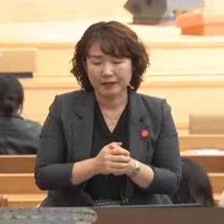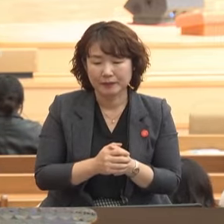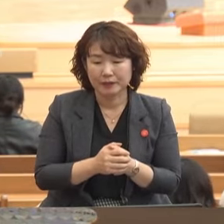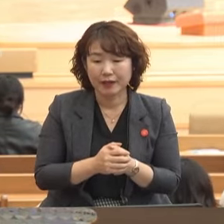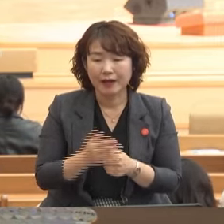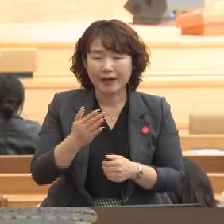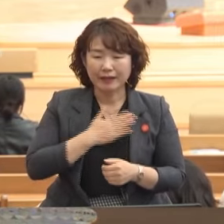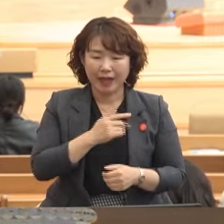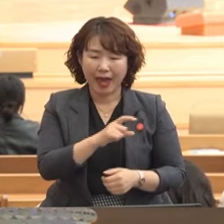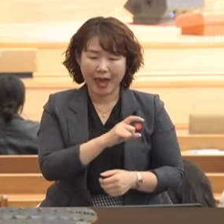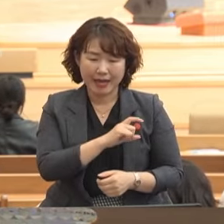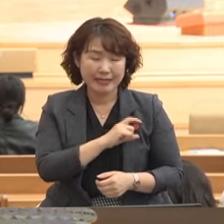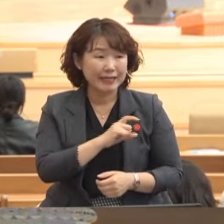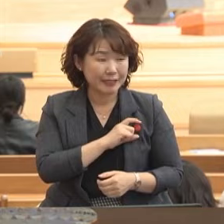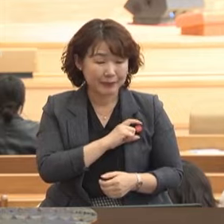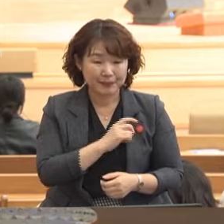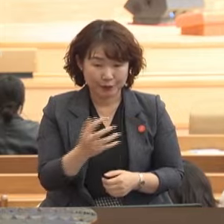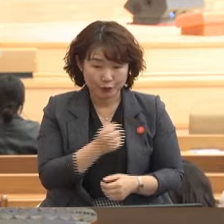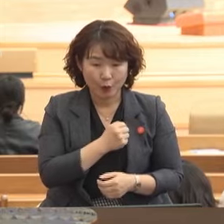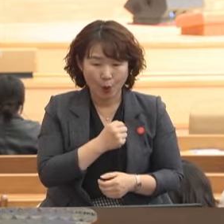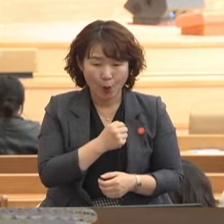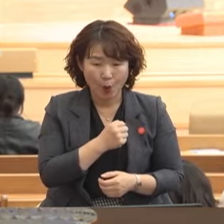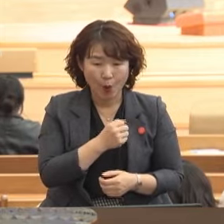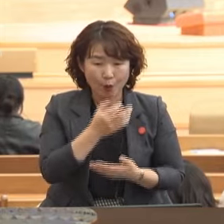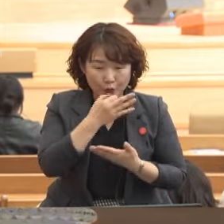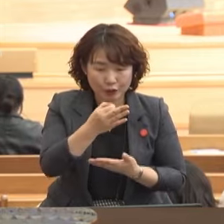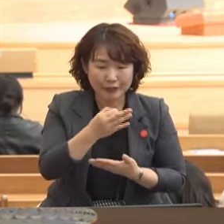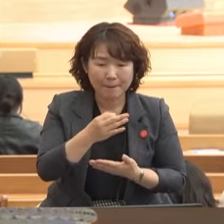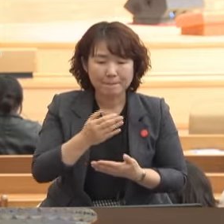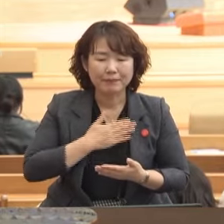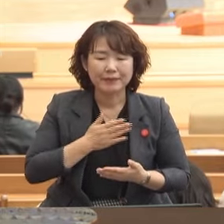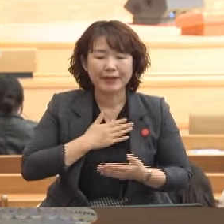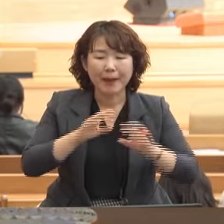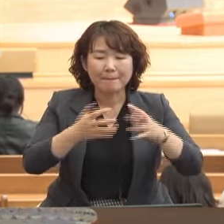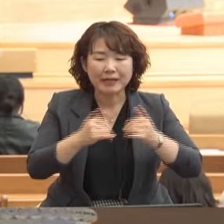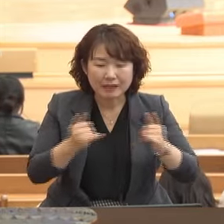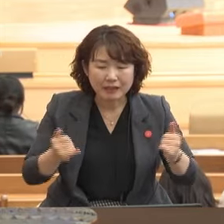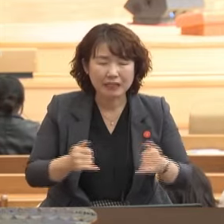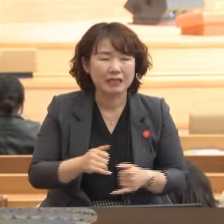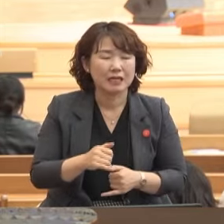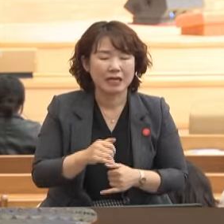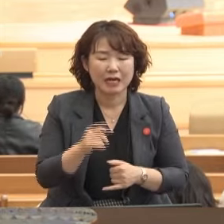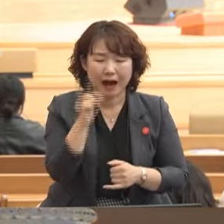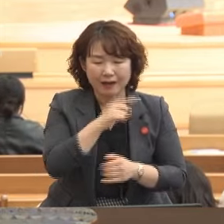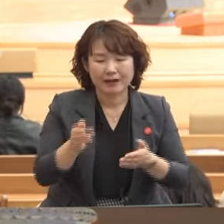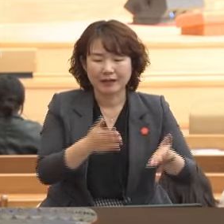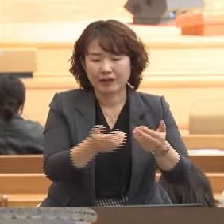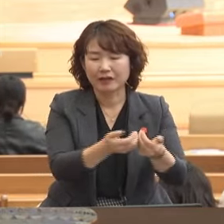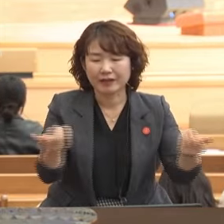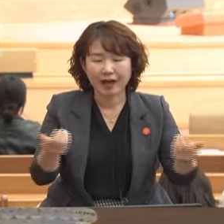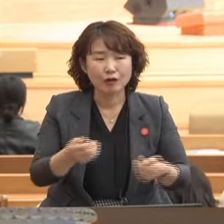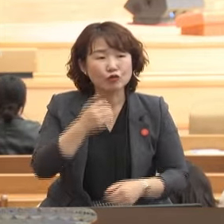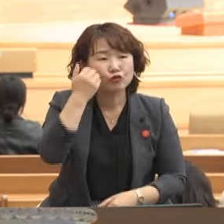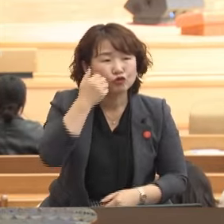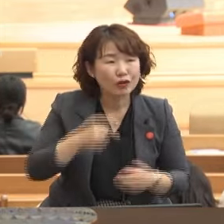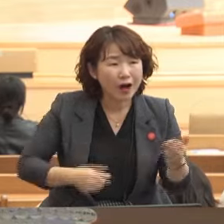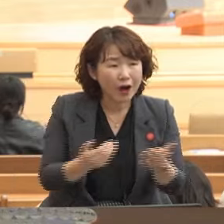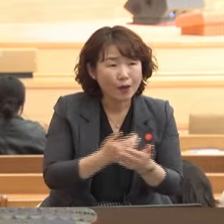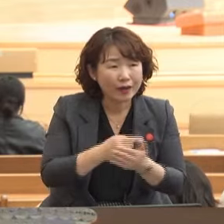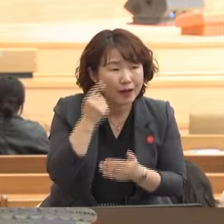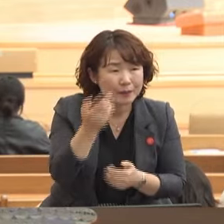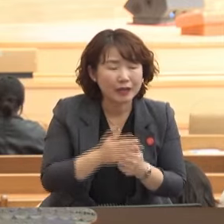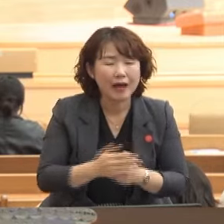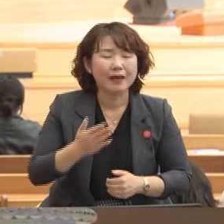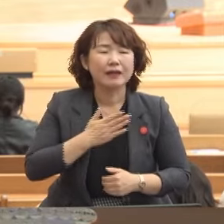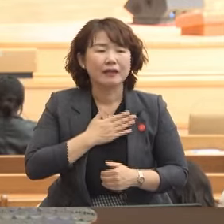이름으로 일컬어지는 내 백성이 그들의 악한 길에서 떠나. 누가요? 내